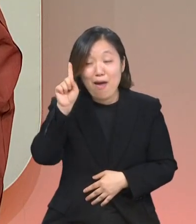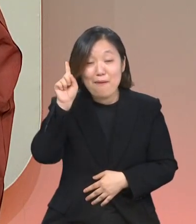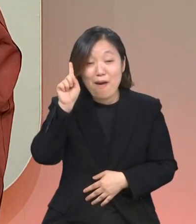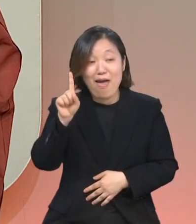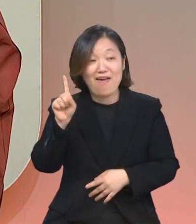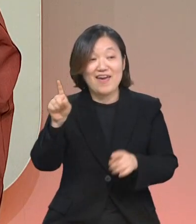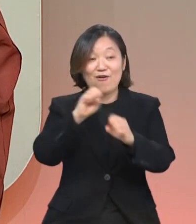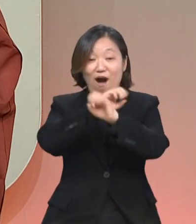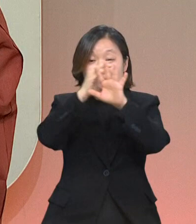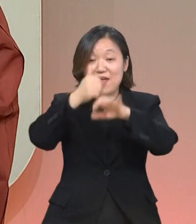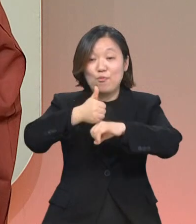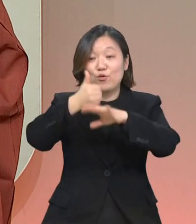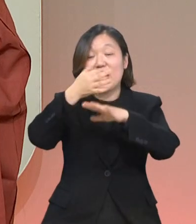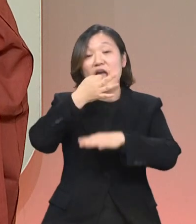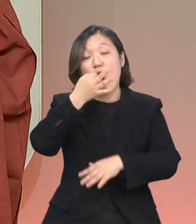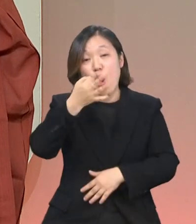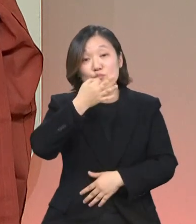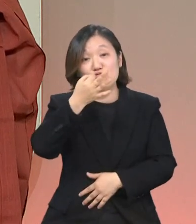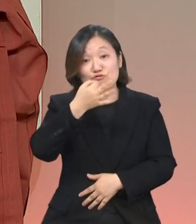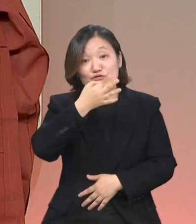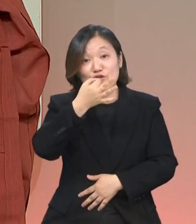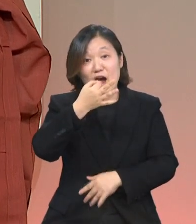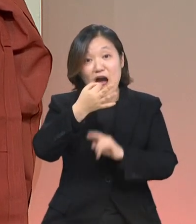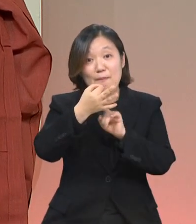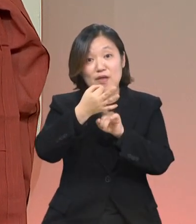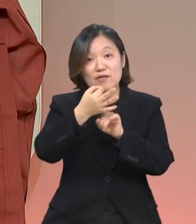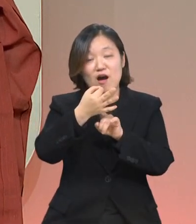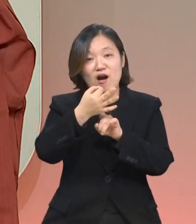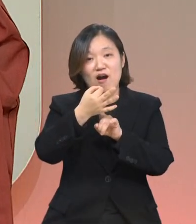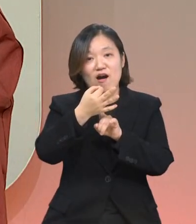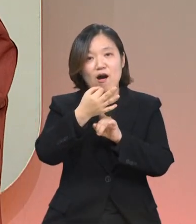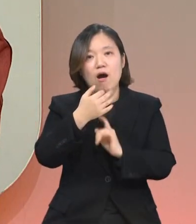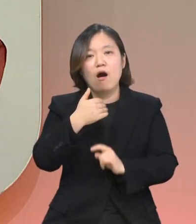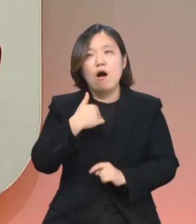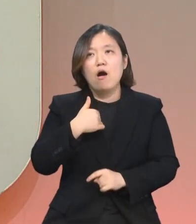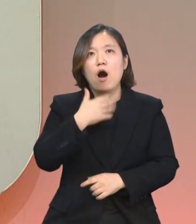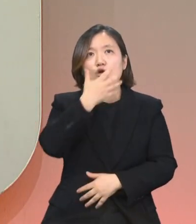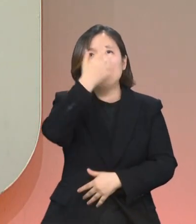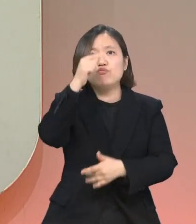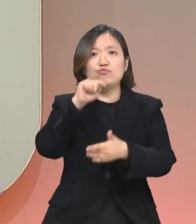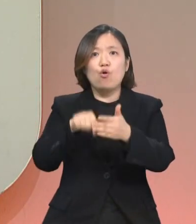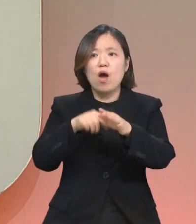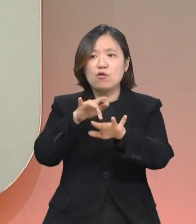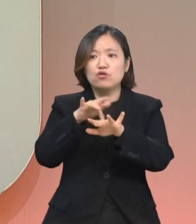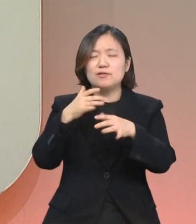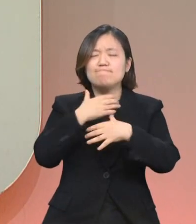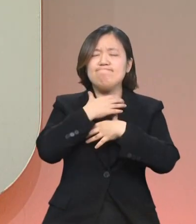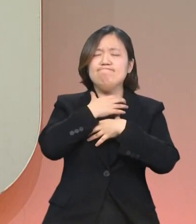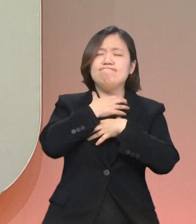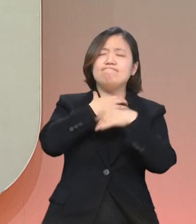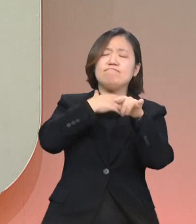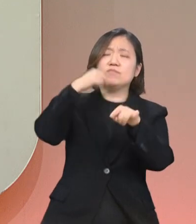관세음보살 관세음보살 염불하면서 점점 가위눌리는게 사라지더래요